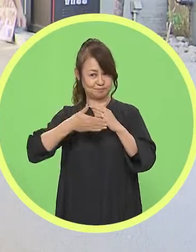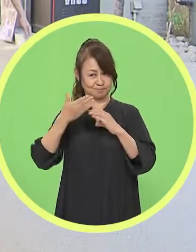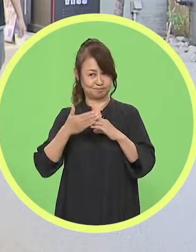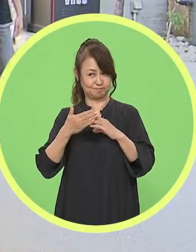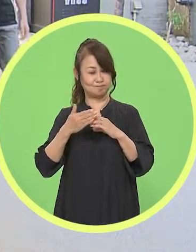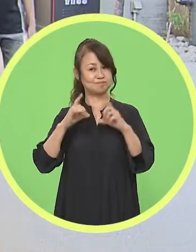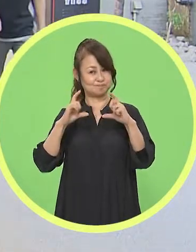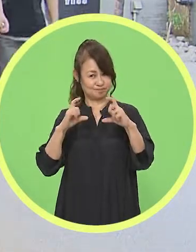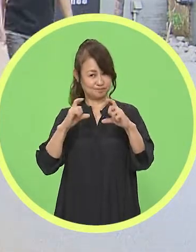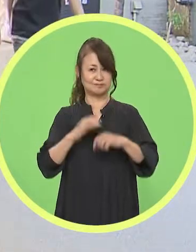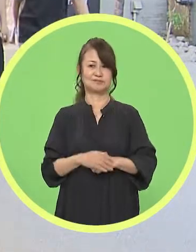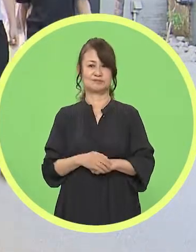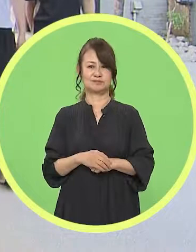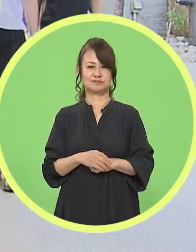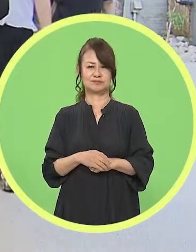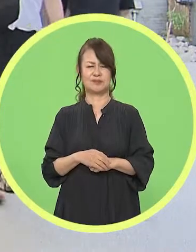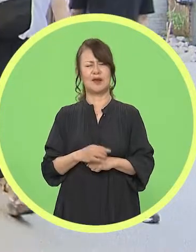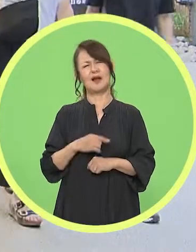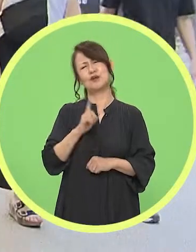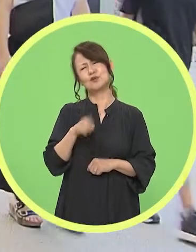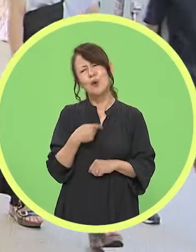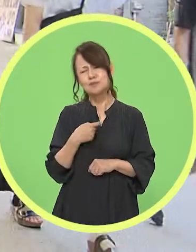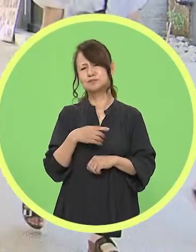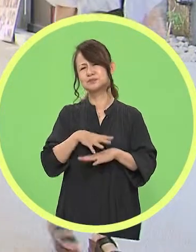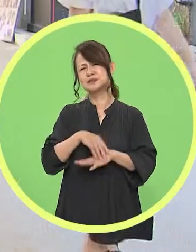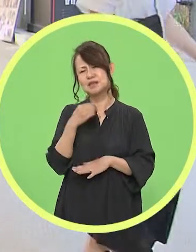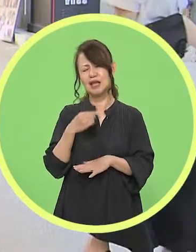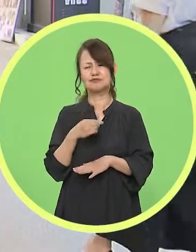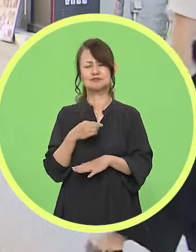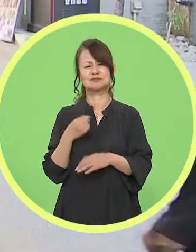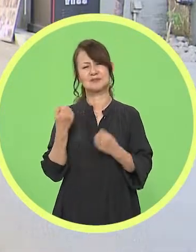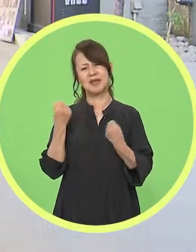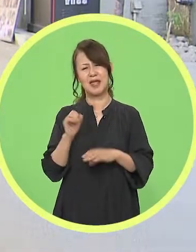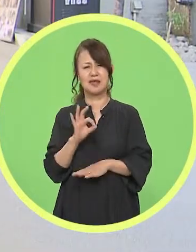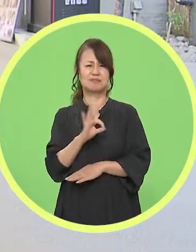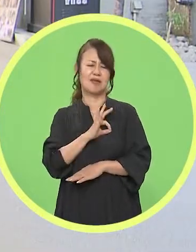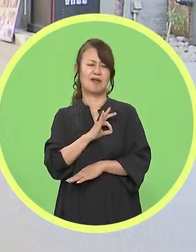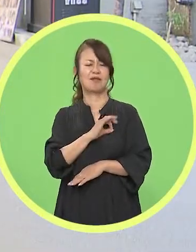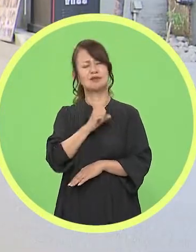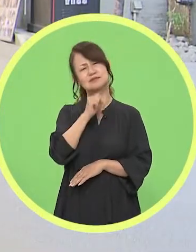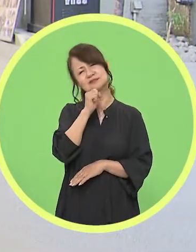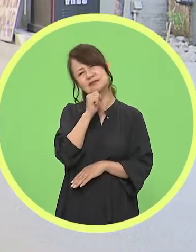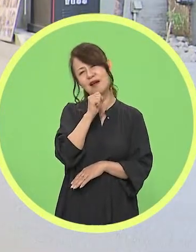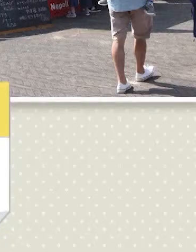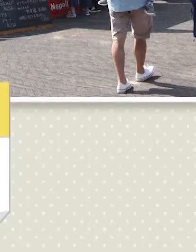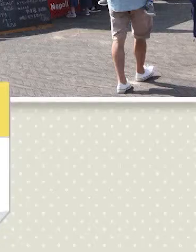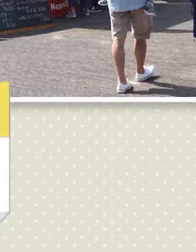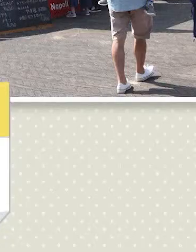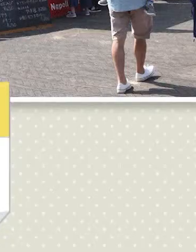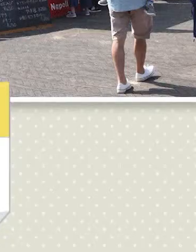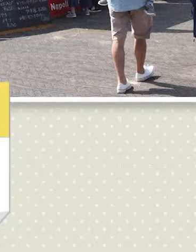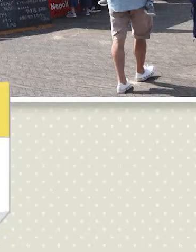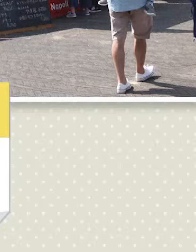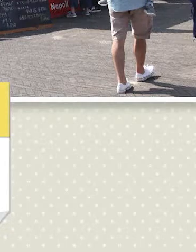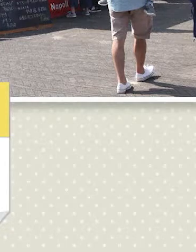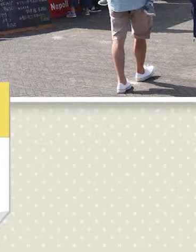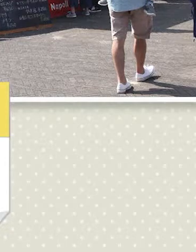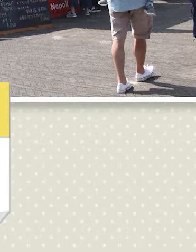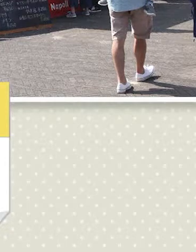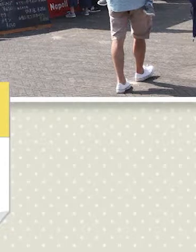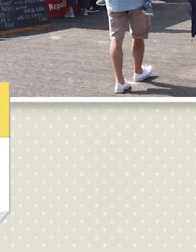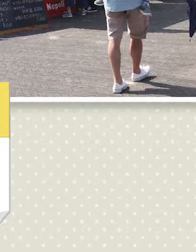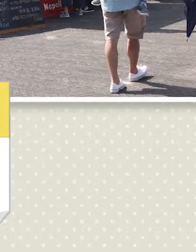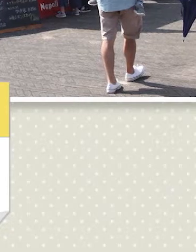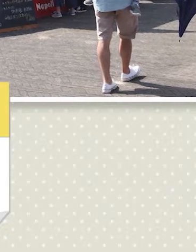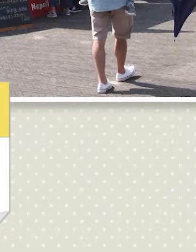さんのブロマイド。 芸名、モンサンミシェル結構いいかもね。 広域都市圏イベ